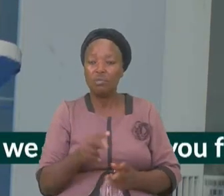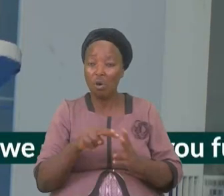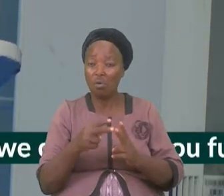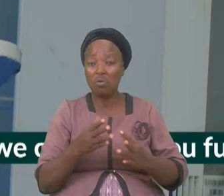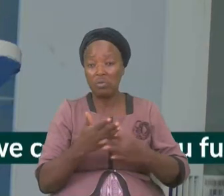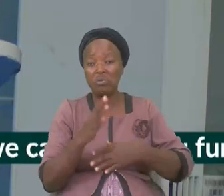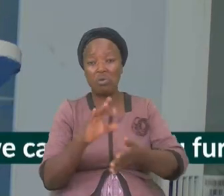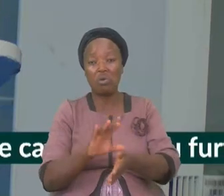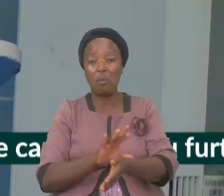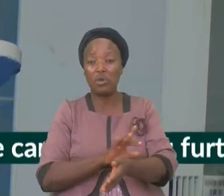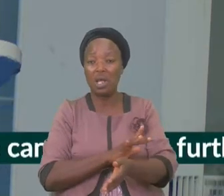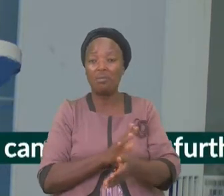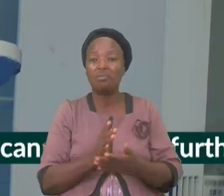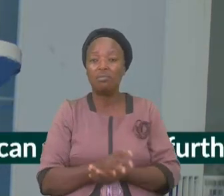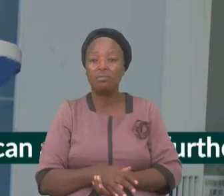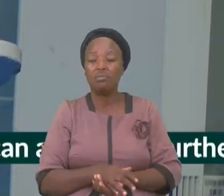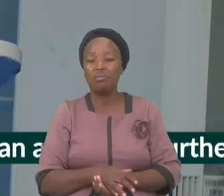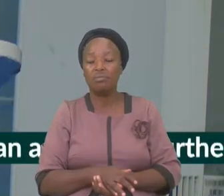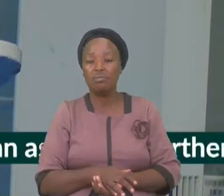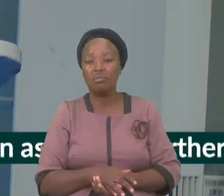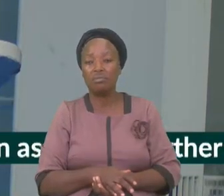Peu importe l'équipement que vous utilisez,